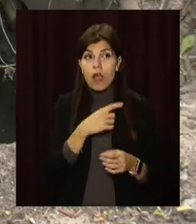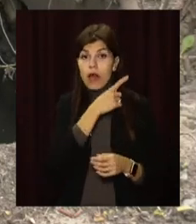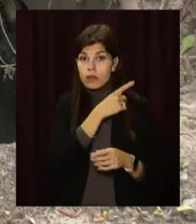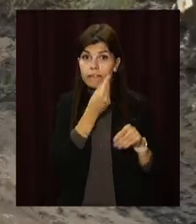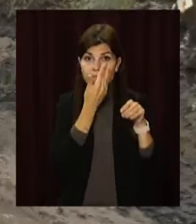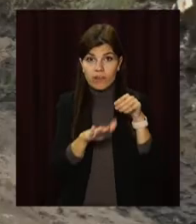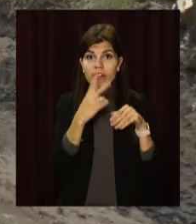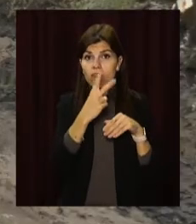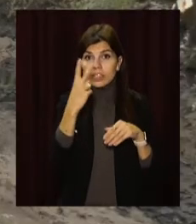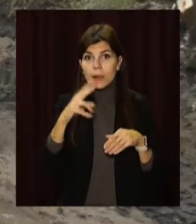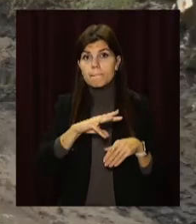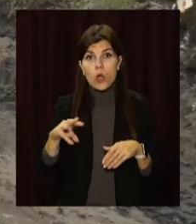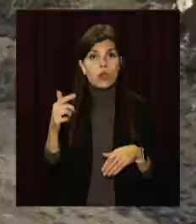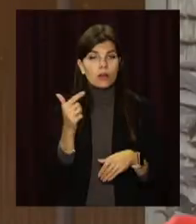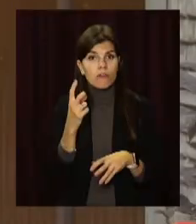мільйони